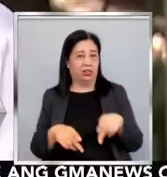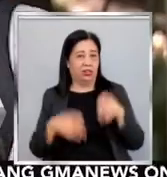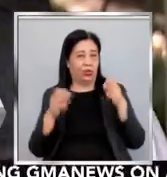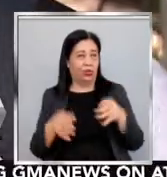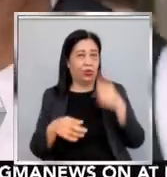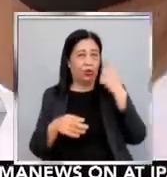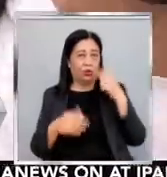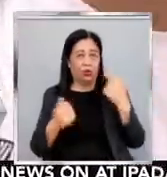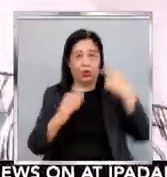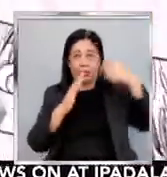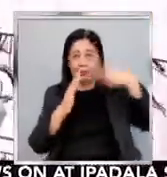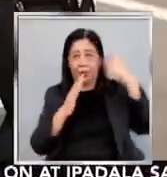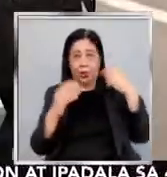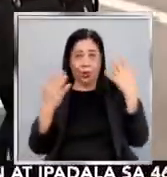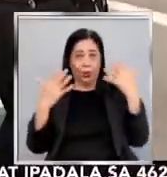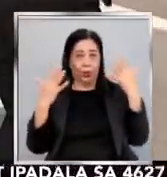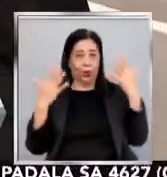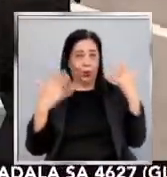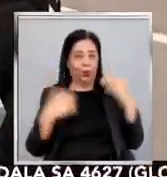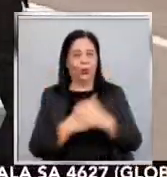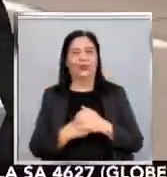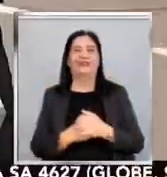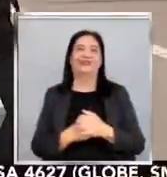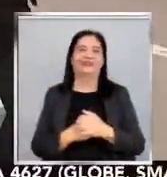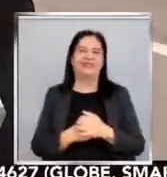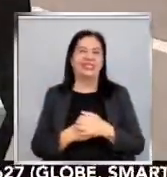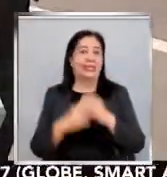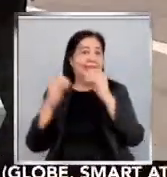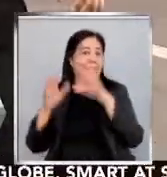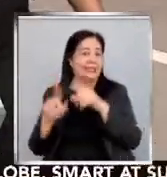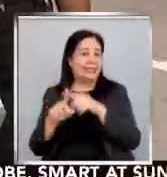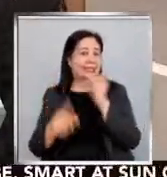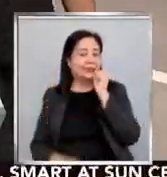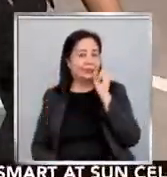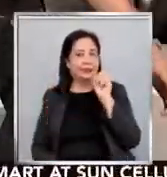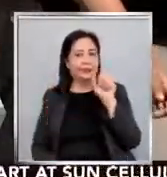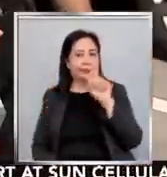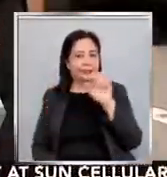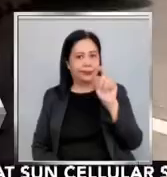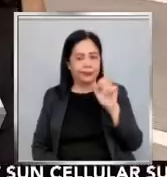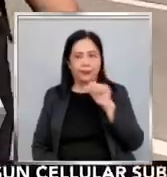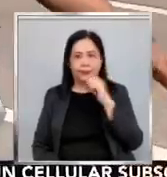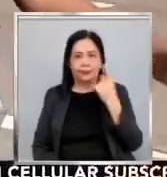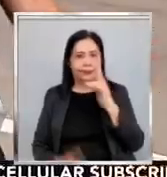video. Si Teacher Suzette, hindi lang daw sa social media ito